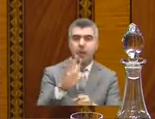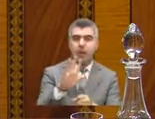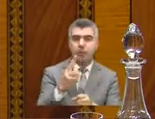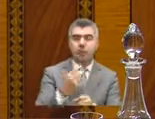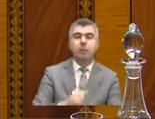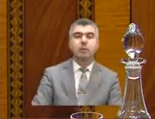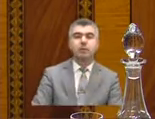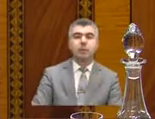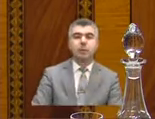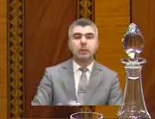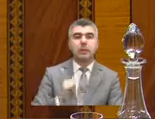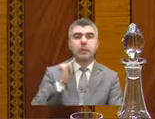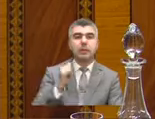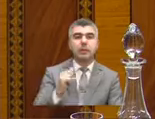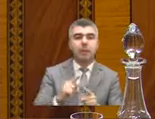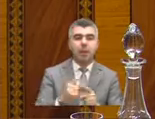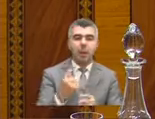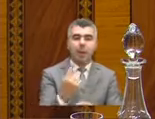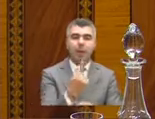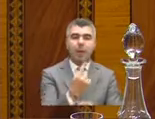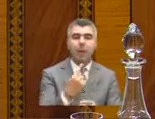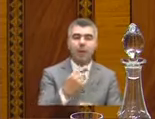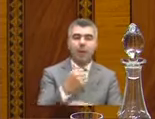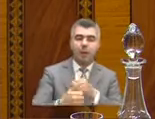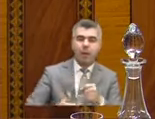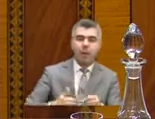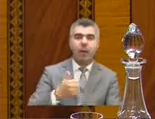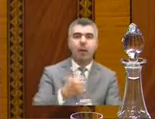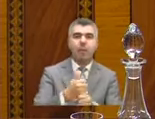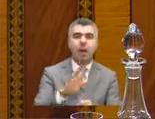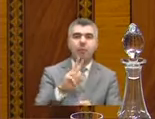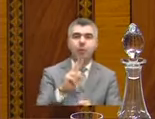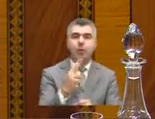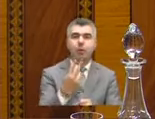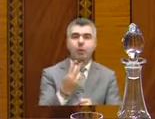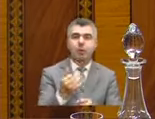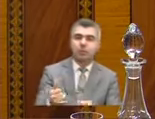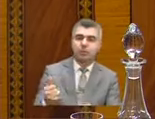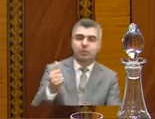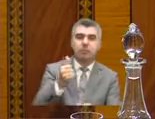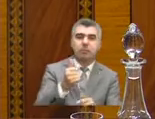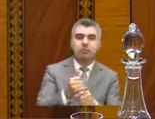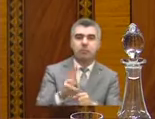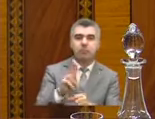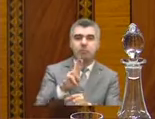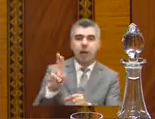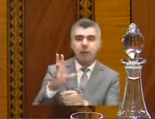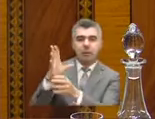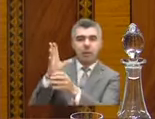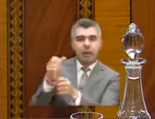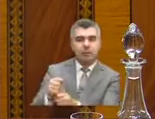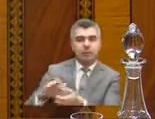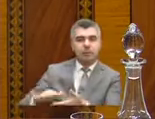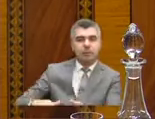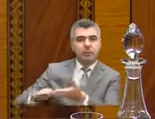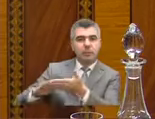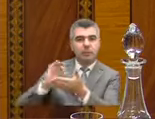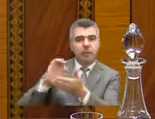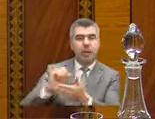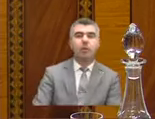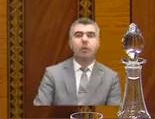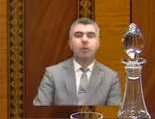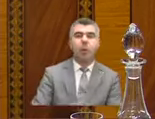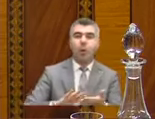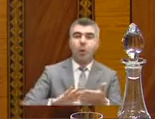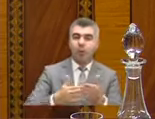مع تخليد بلادنا للذكرى 25 لتربع صاحب الجلالة الملك محمد السادس نصره الله